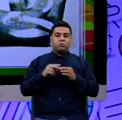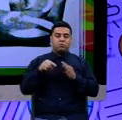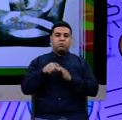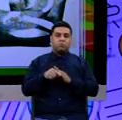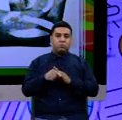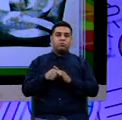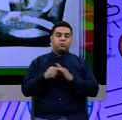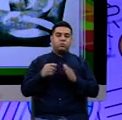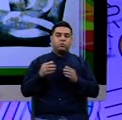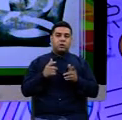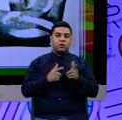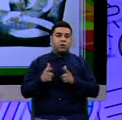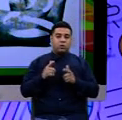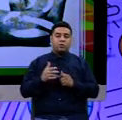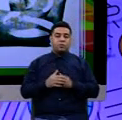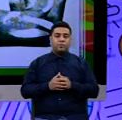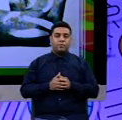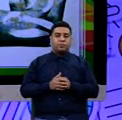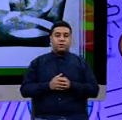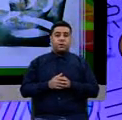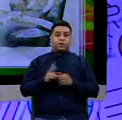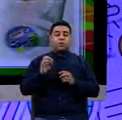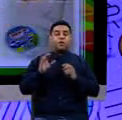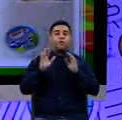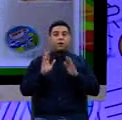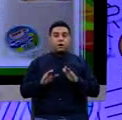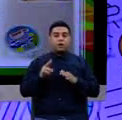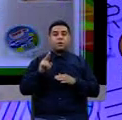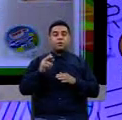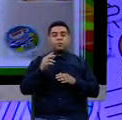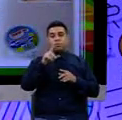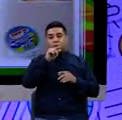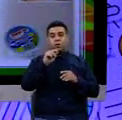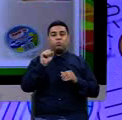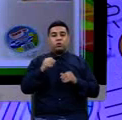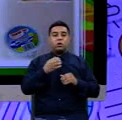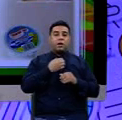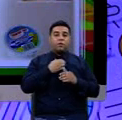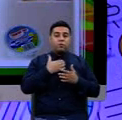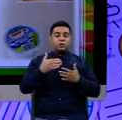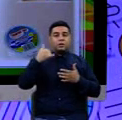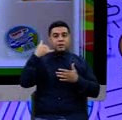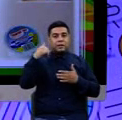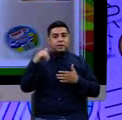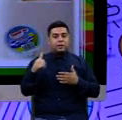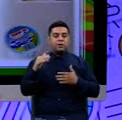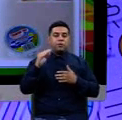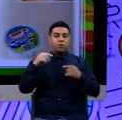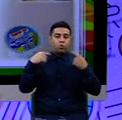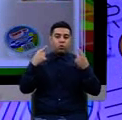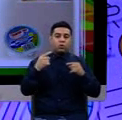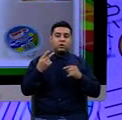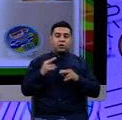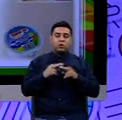tayyorlanadi. Ana endi nafaqat parranda, balki hayvonlardan ham ajoyib va